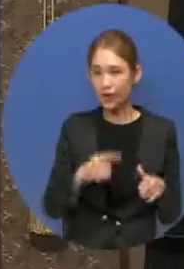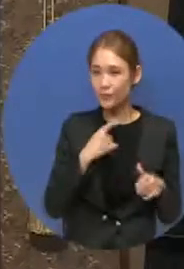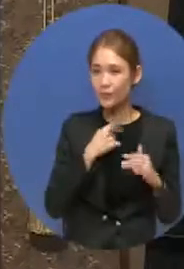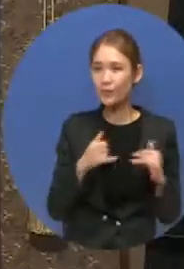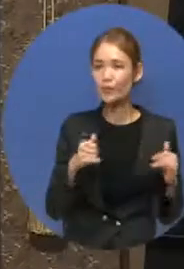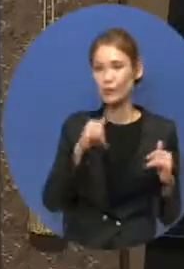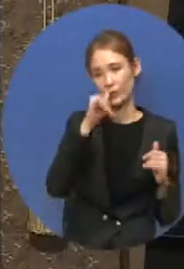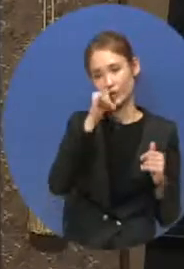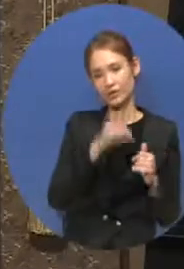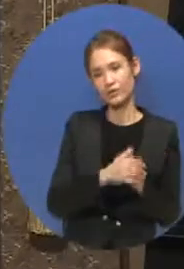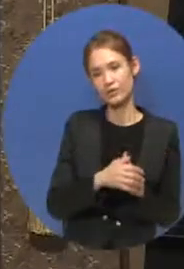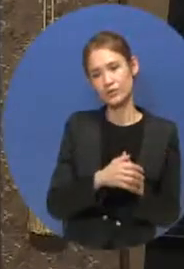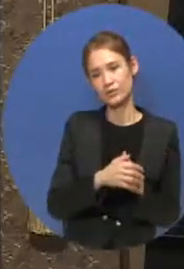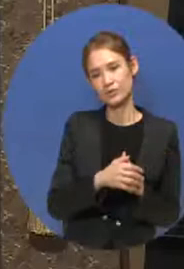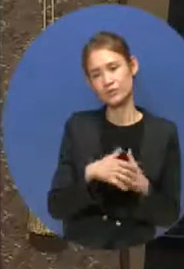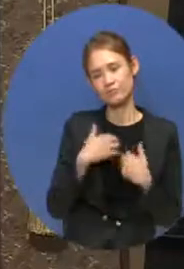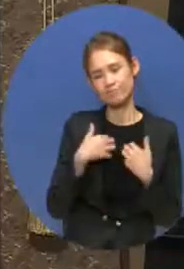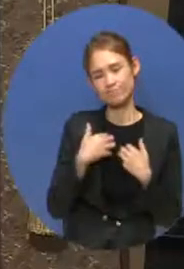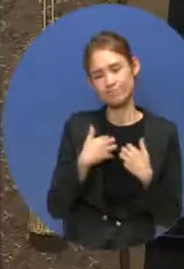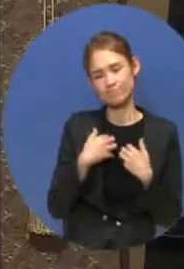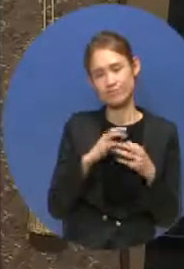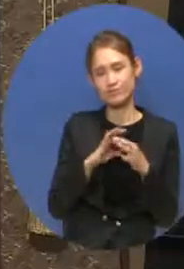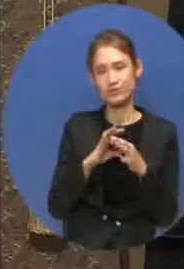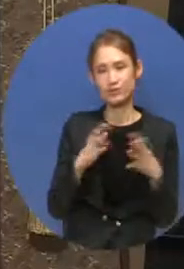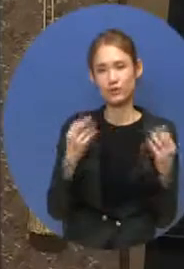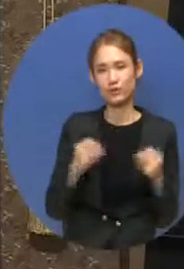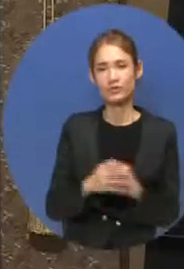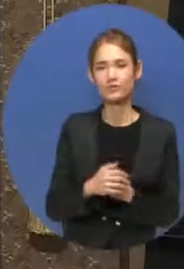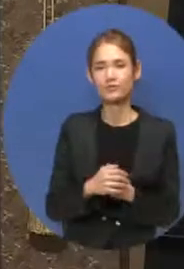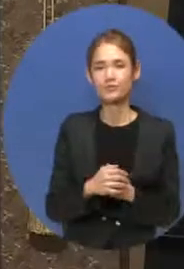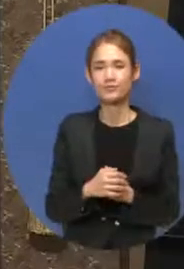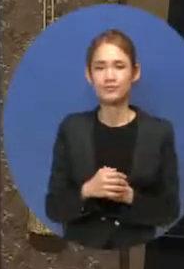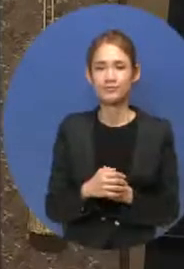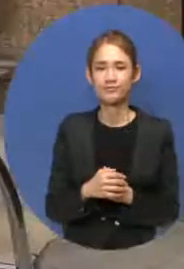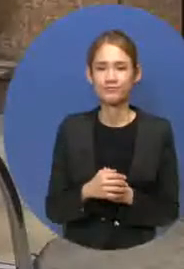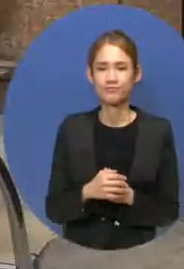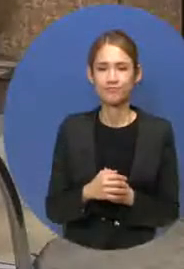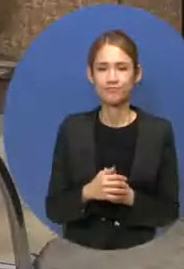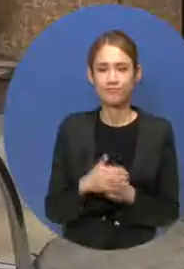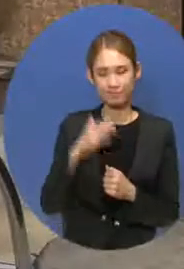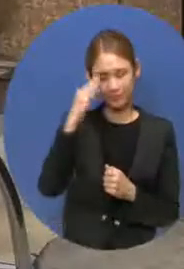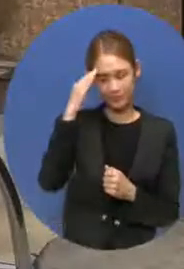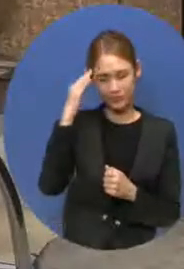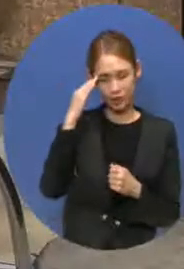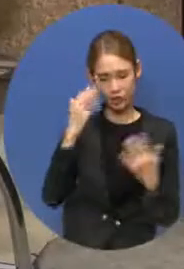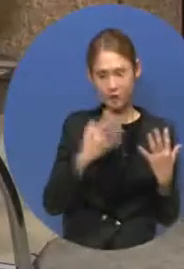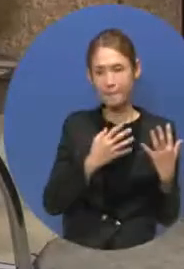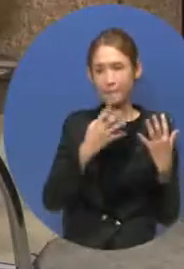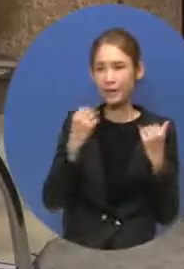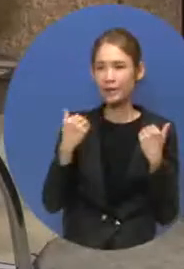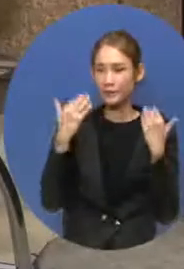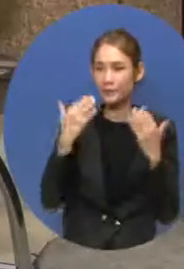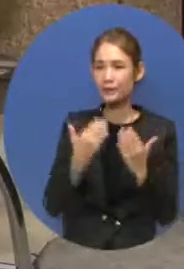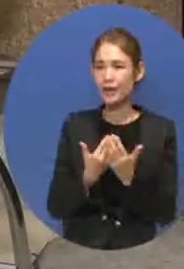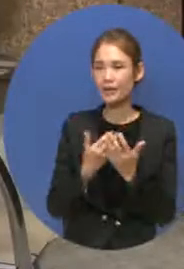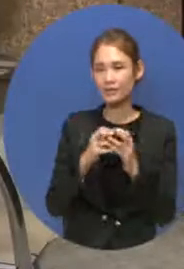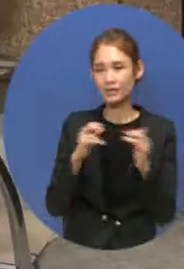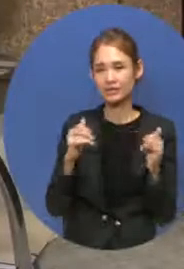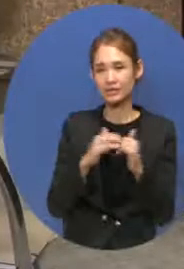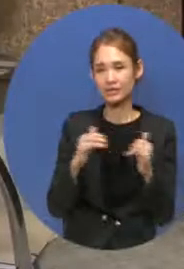분들도 계시고 그래서 굉장히 반가운 인연들이 많습니다. 그러니까요. 네. 우리나라의 많은 발달장애인분들의